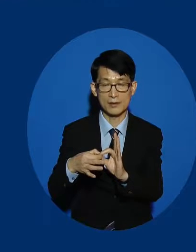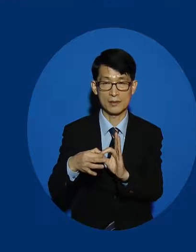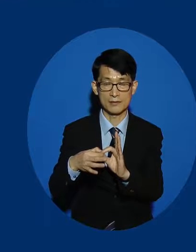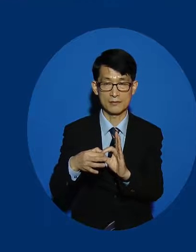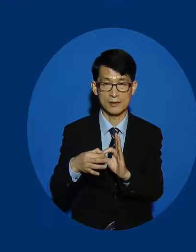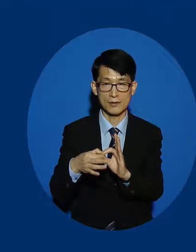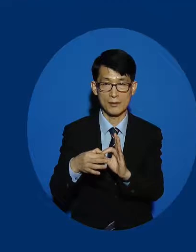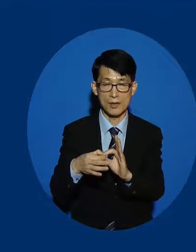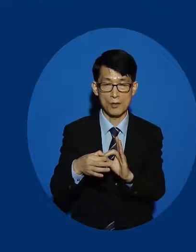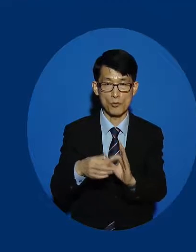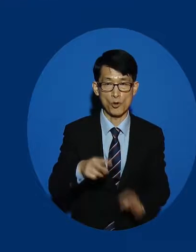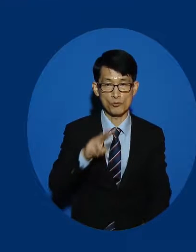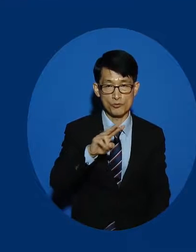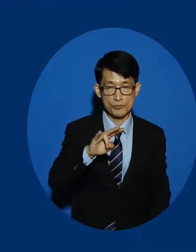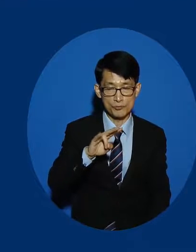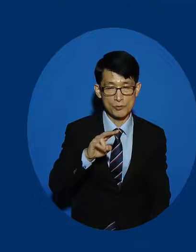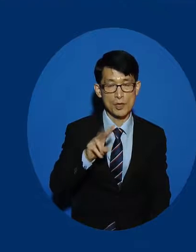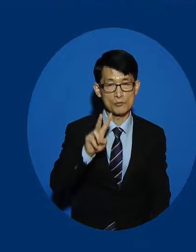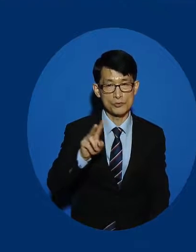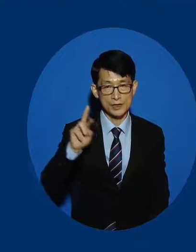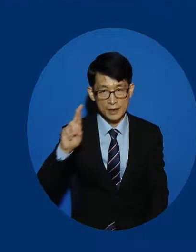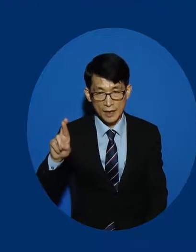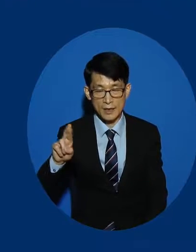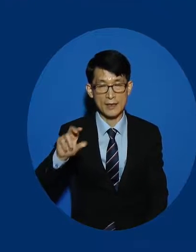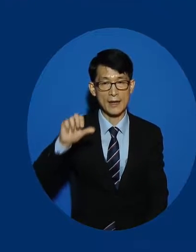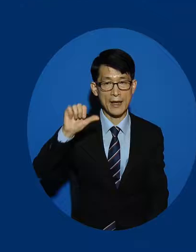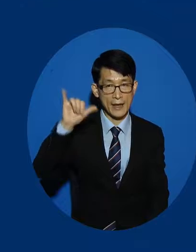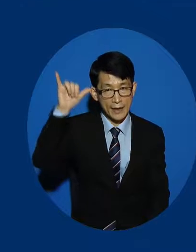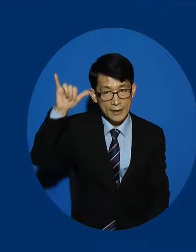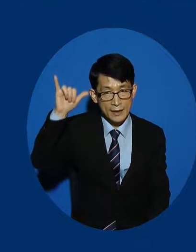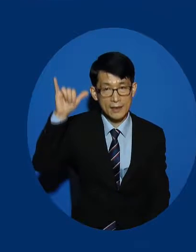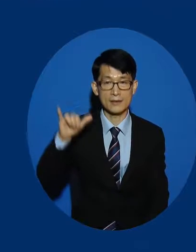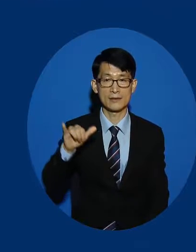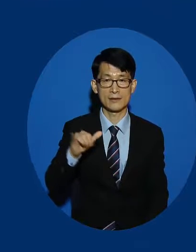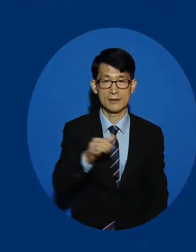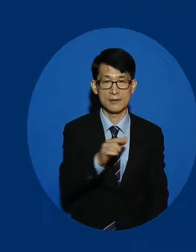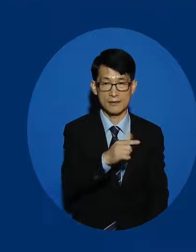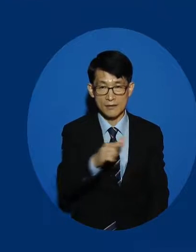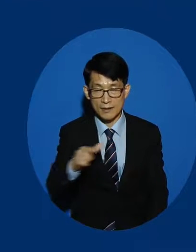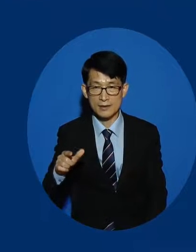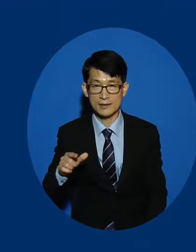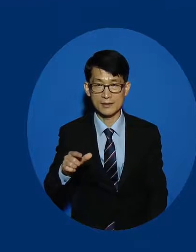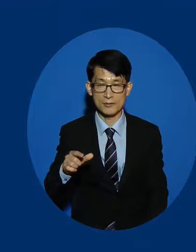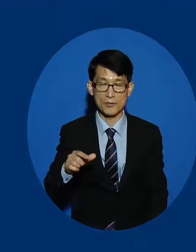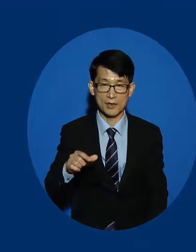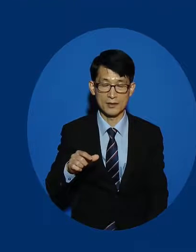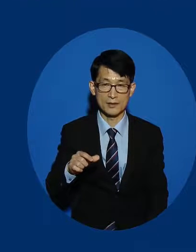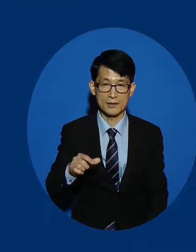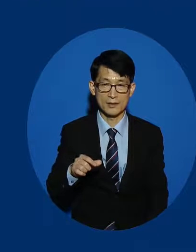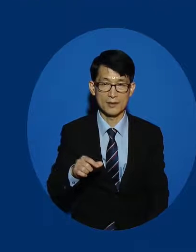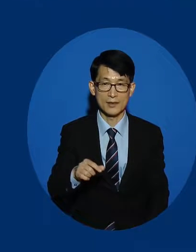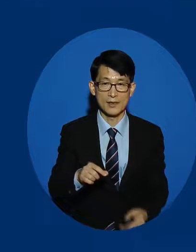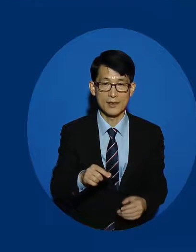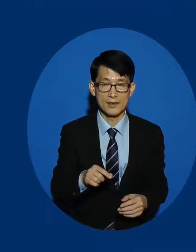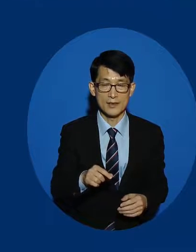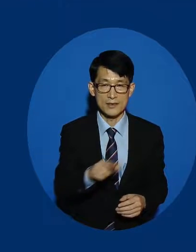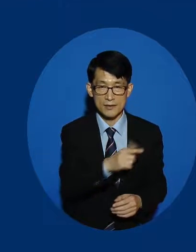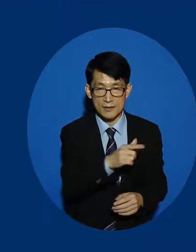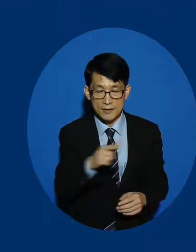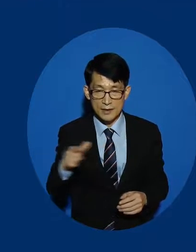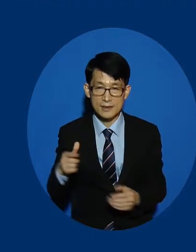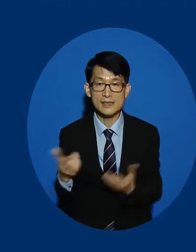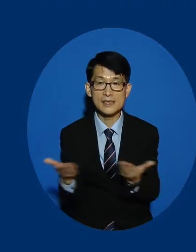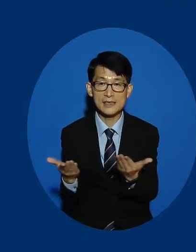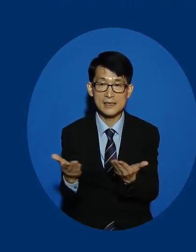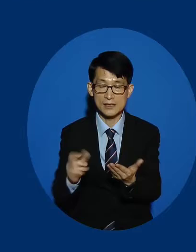뭐 VR, AI라든가 그 증강현실 같은 이런 디지털과 관련된 직종들이